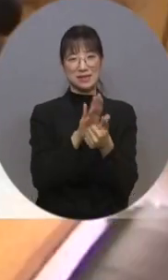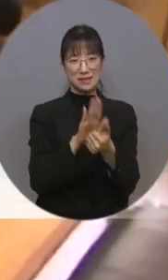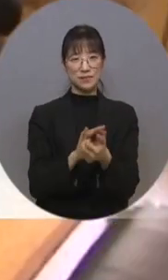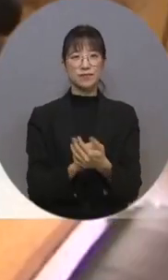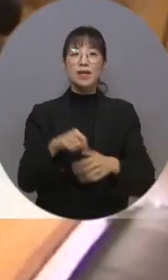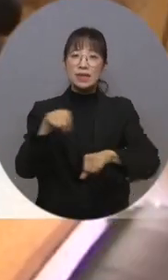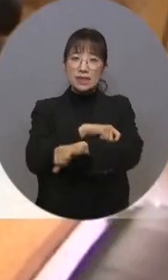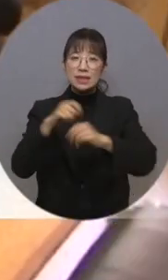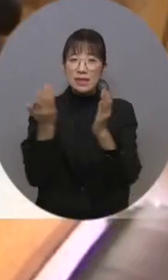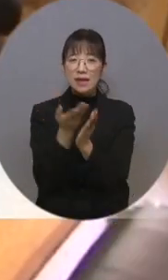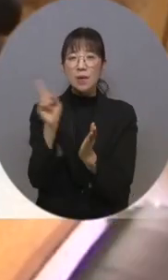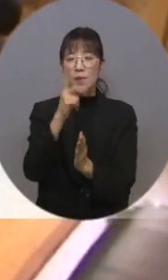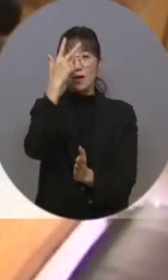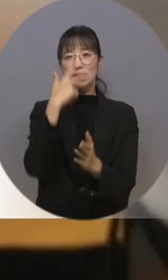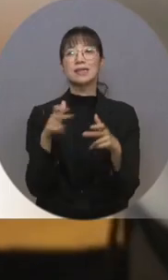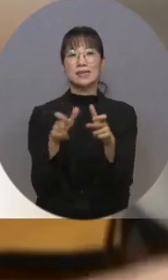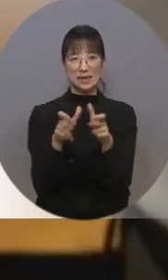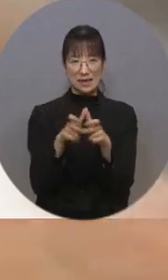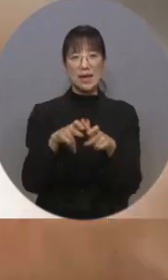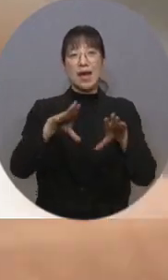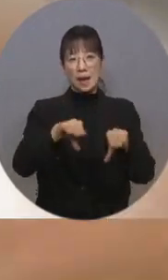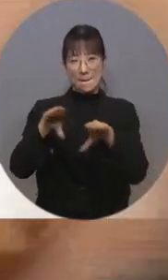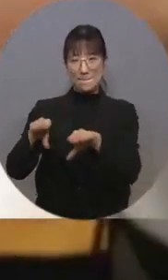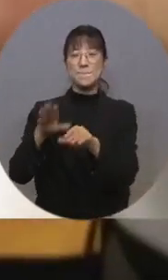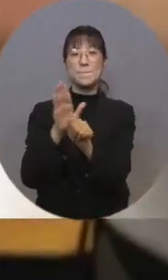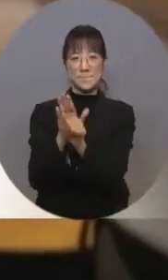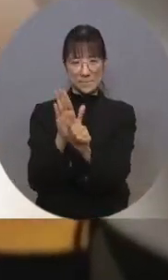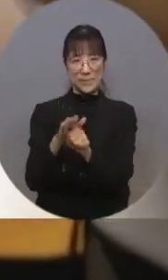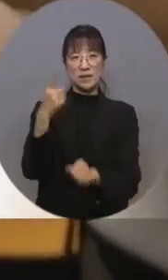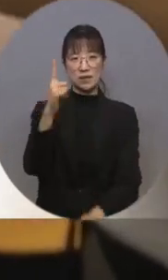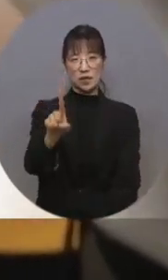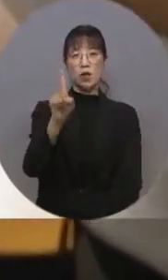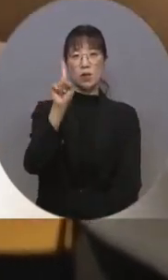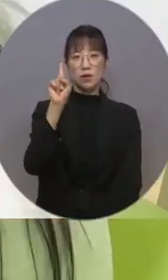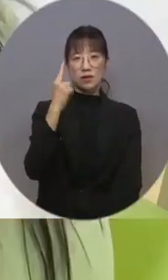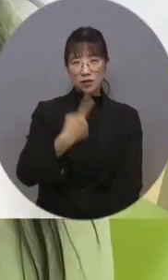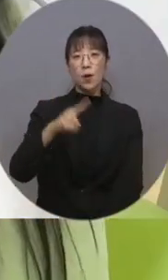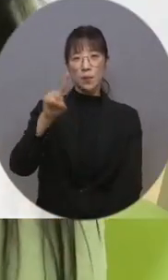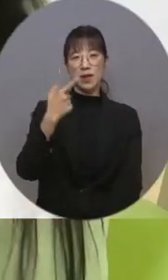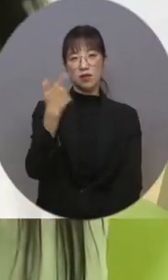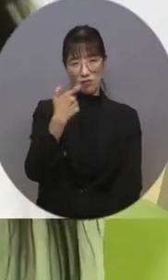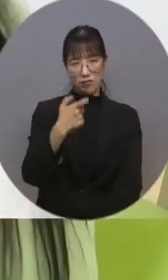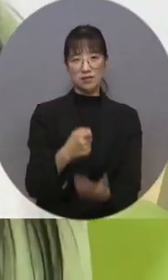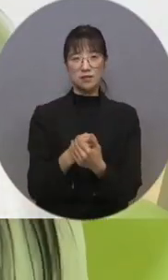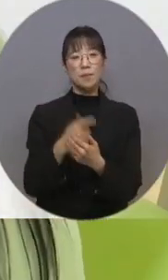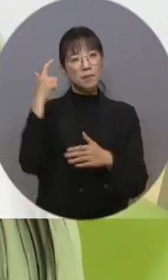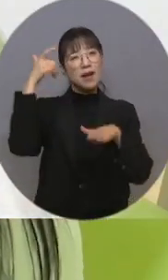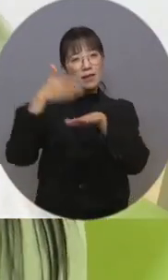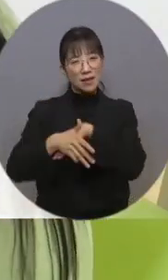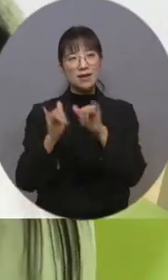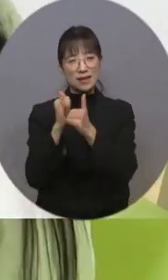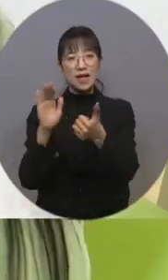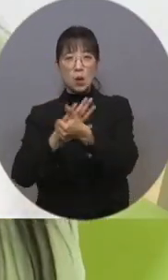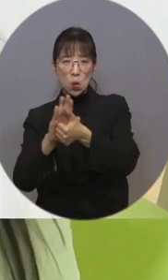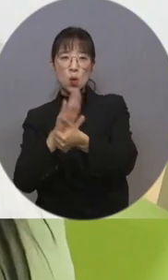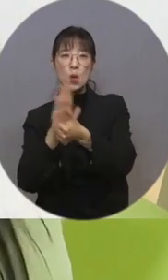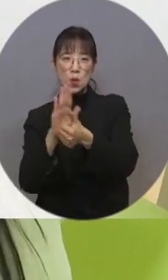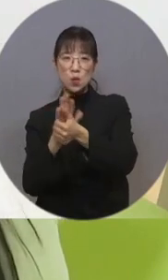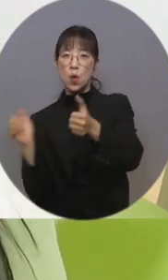특화형 일자리로는 시각장애인 안마사 파견에 1,160명, 발달장애인 요양보호사